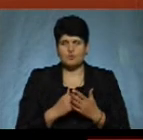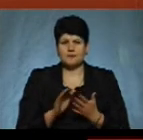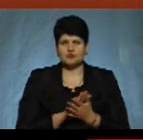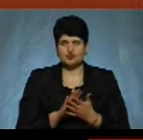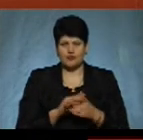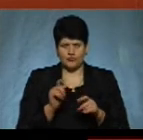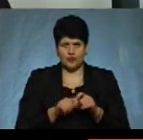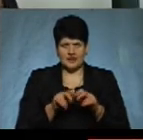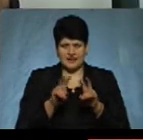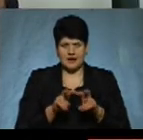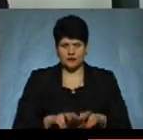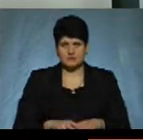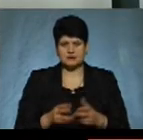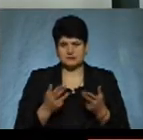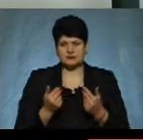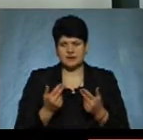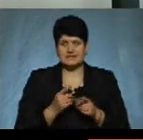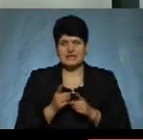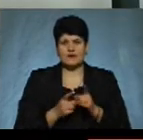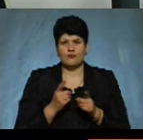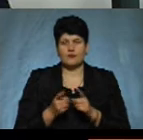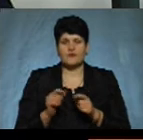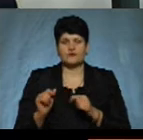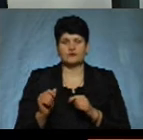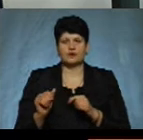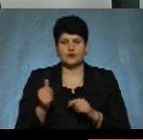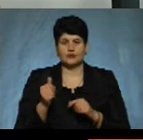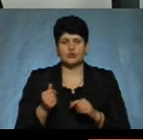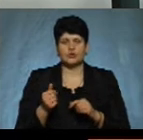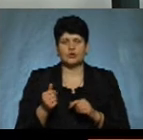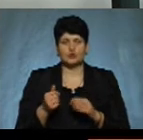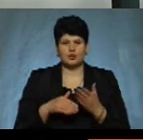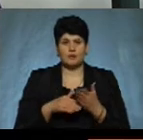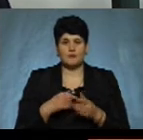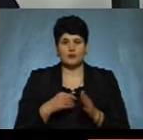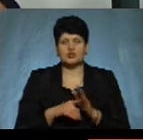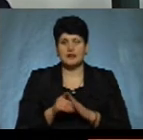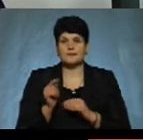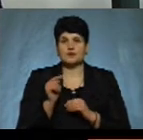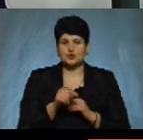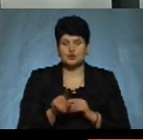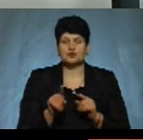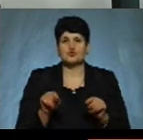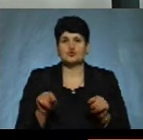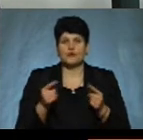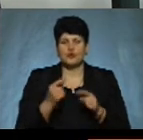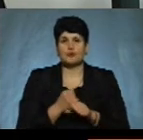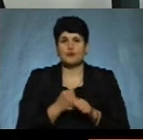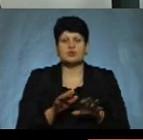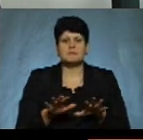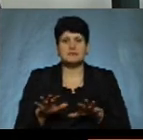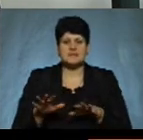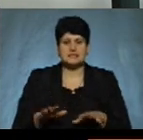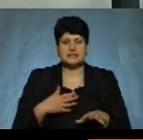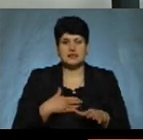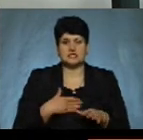це все якраз включено в програму реформи вторинної допомоги. Це от якраз ми починаємо з того, що ми створюємо робочі місця наших